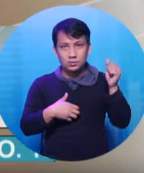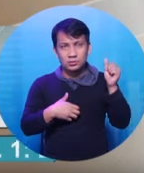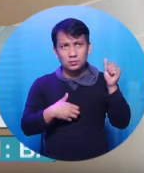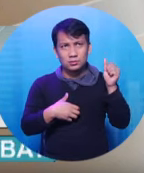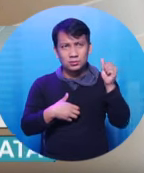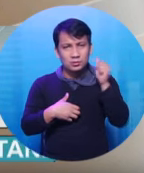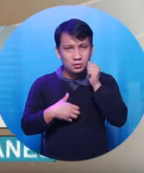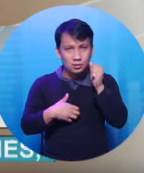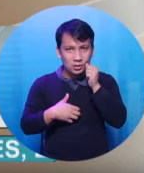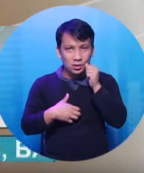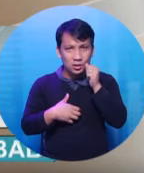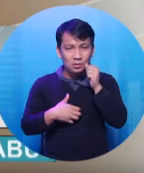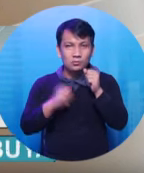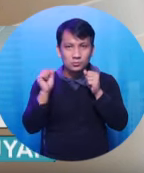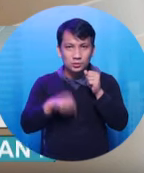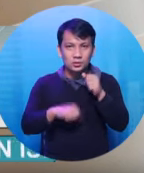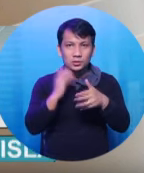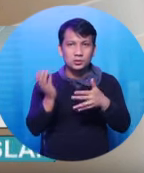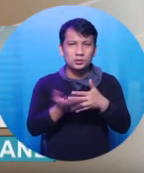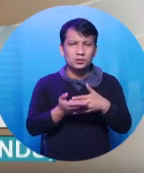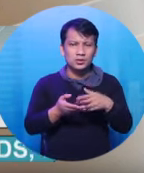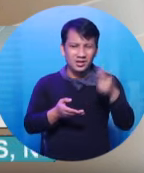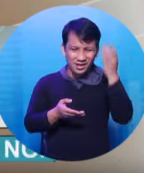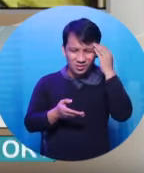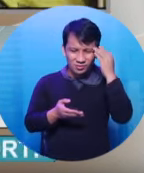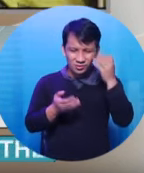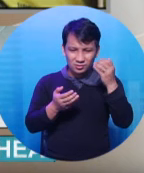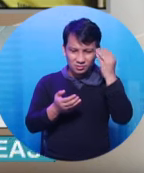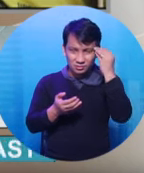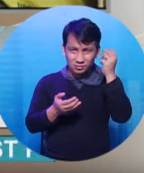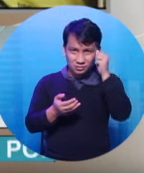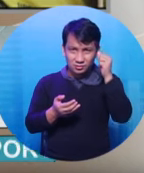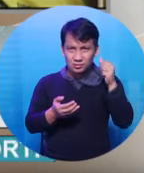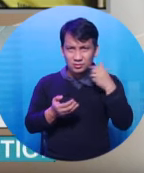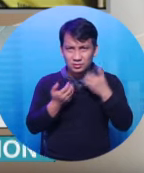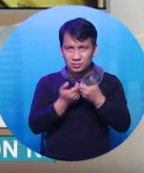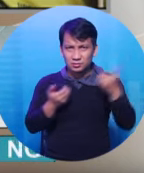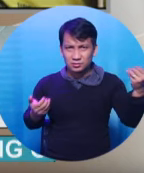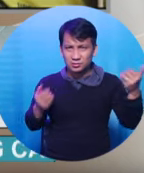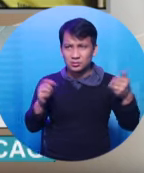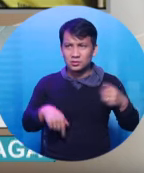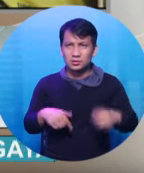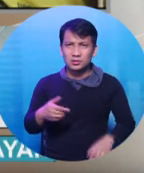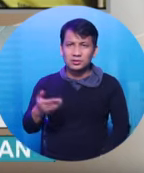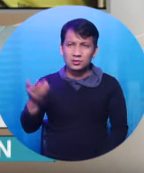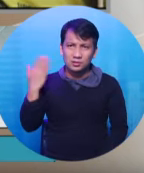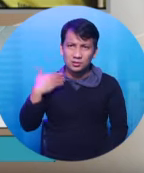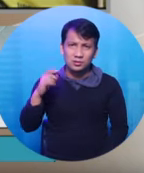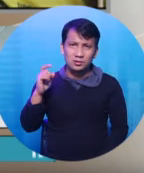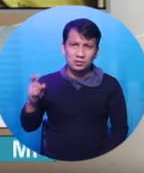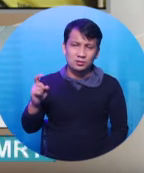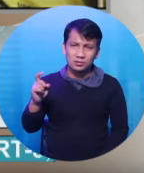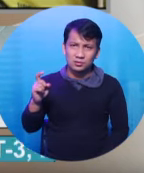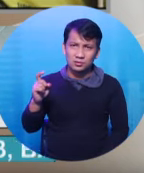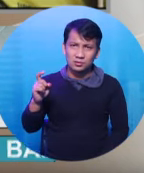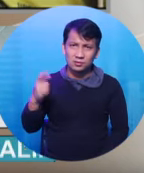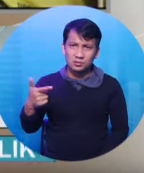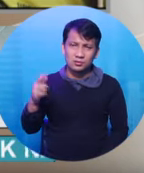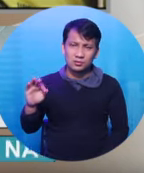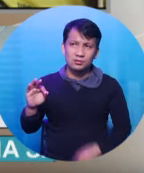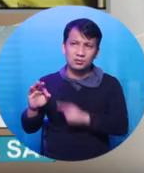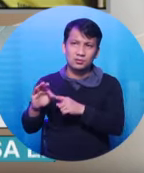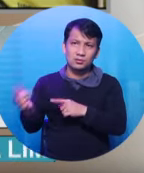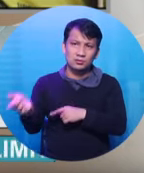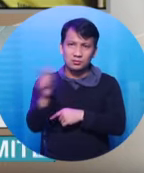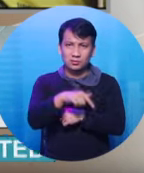Pagkakaalam ko po kasi ngayon, naghiwalay na po sila. Kaya yan pong ex ko, ginagulo niya po yung asawa ng